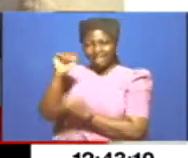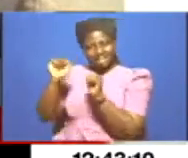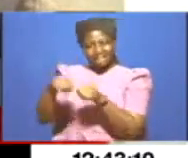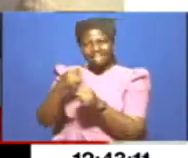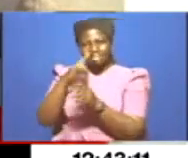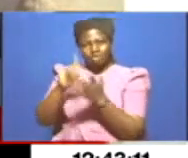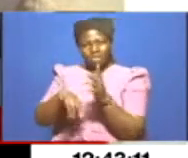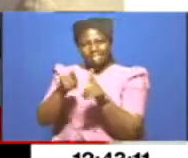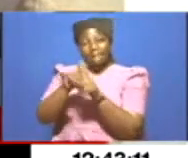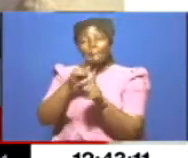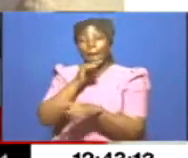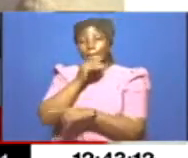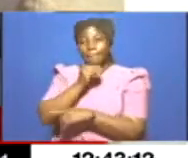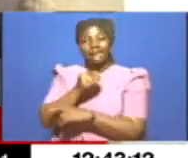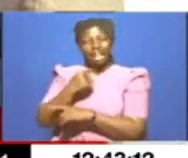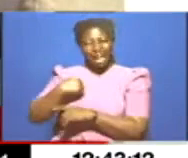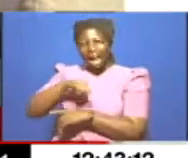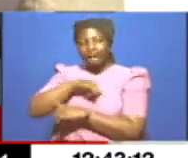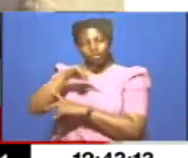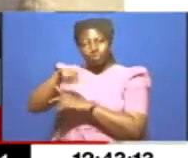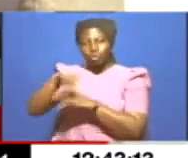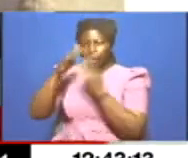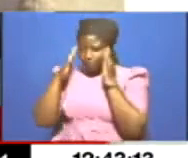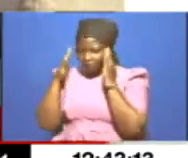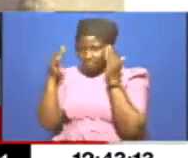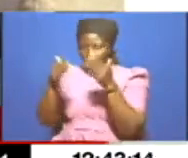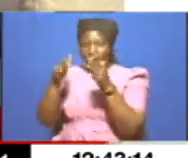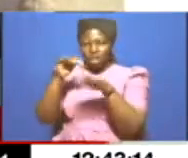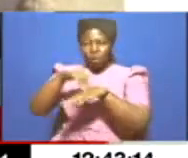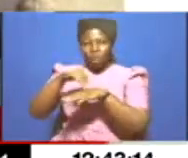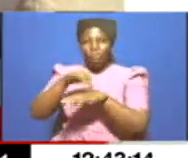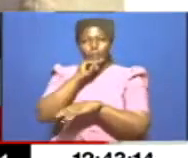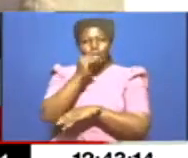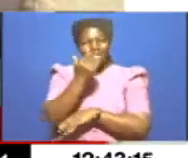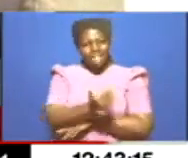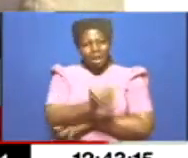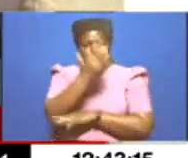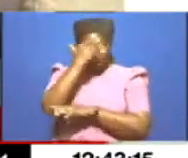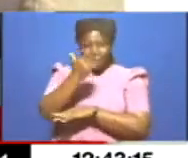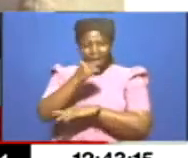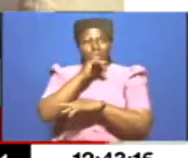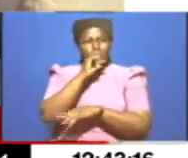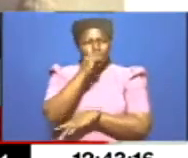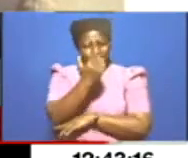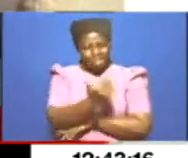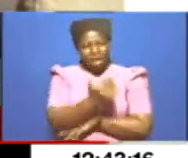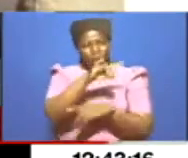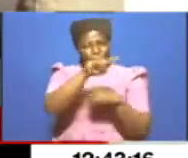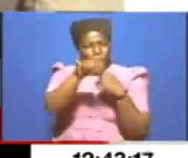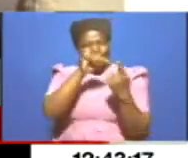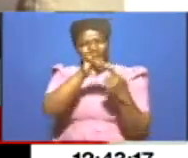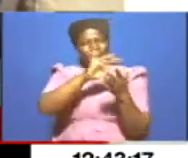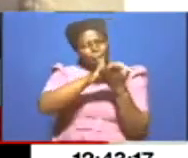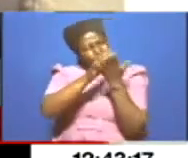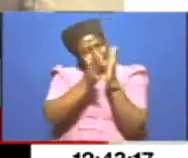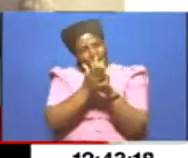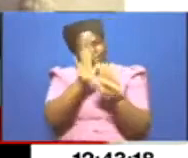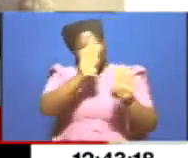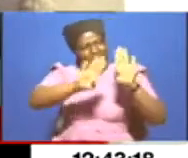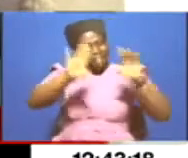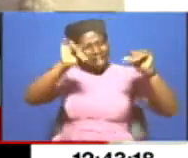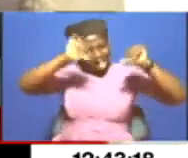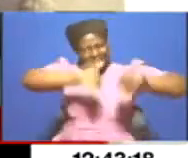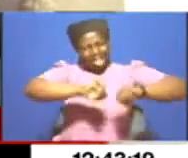mwanaume tunafaa kuzingatia watoto wa wanaume. Maana mtoto wa kiume akiharibika itakuwa ni vigumu